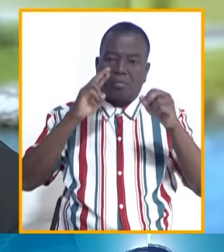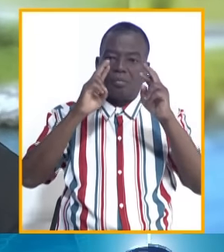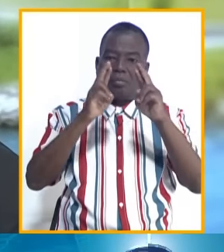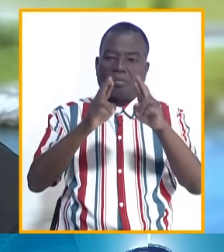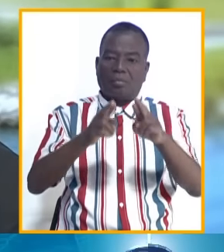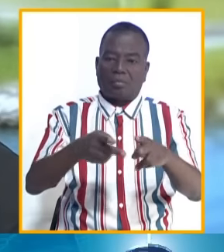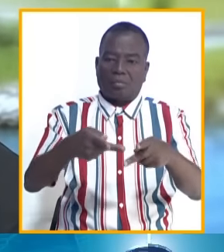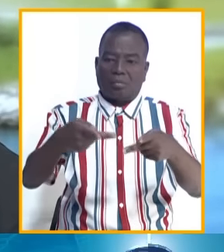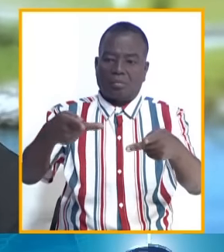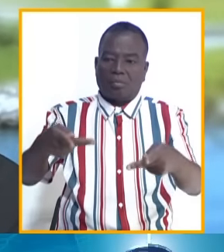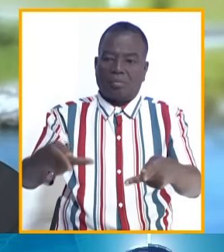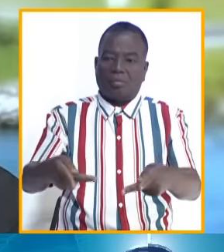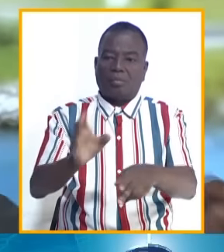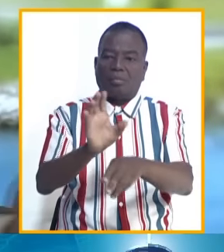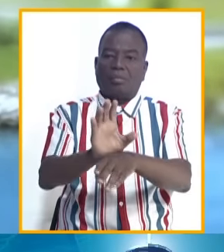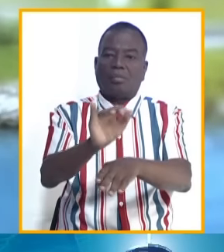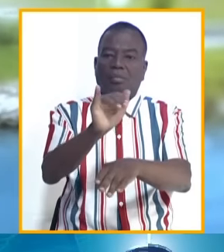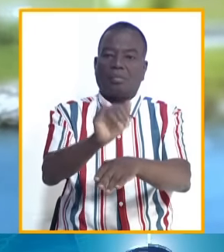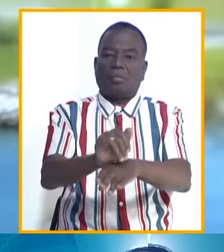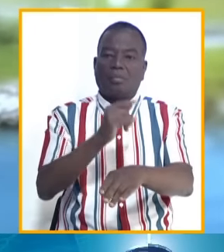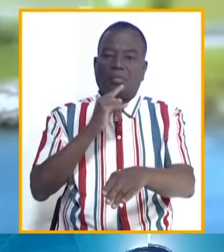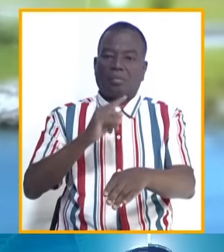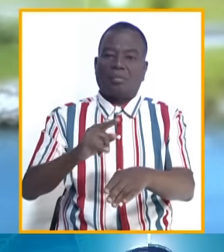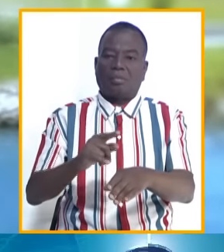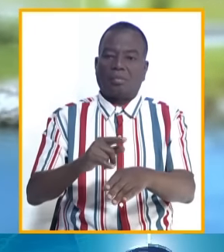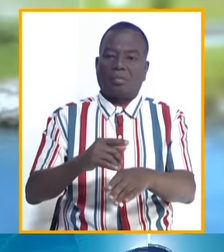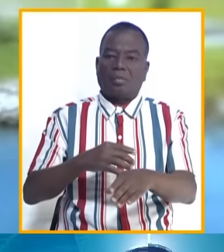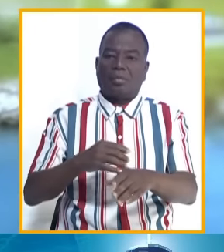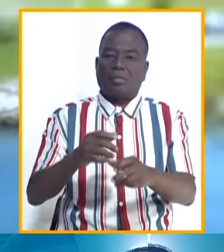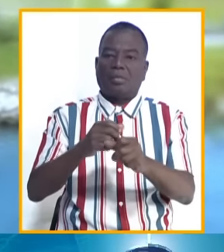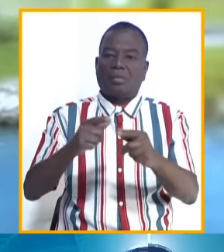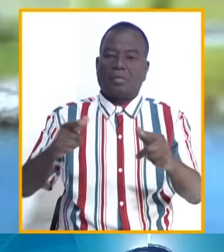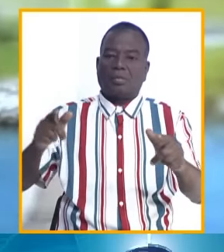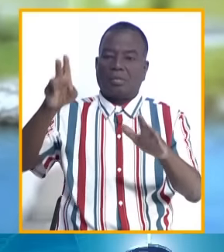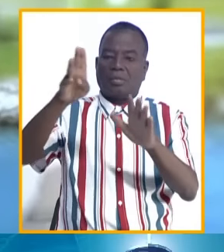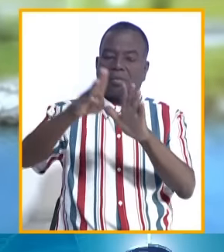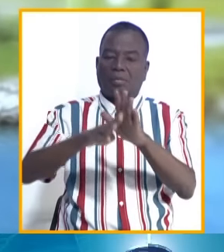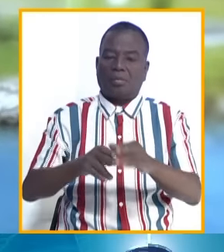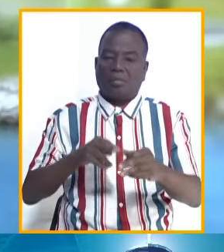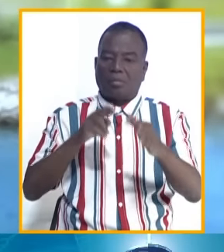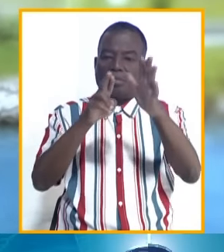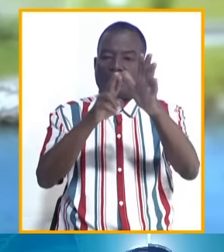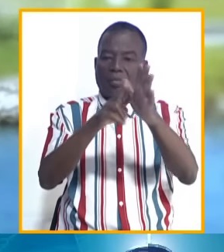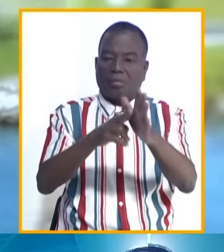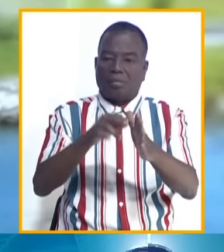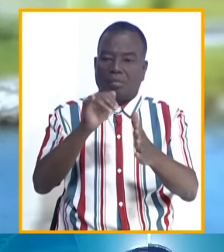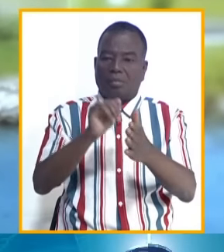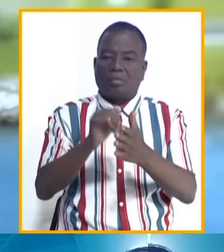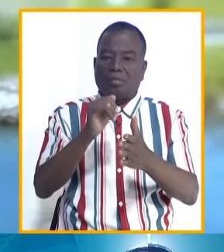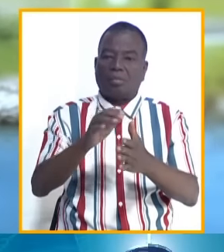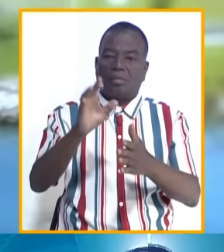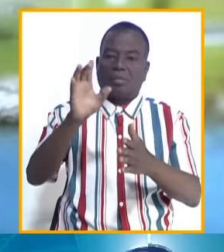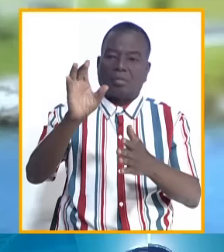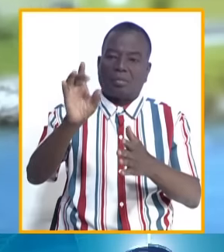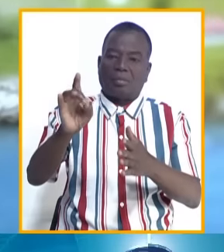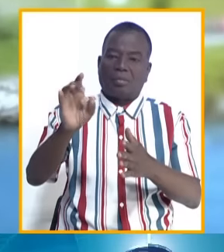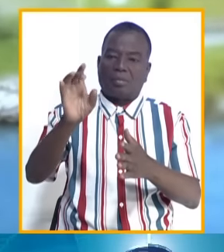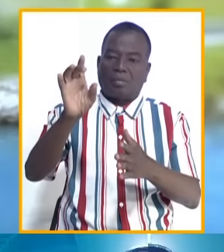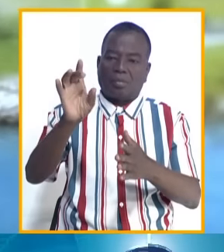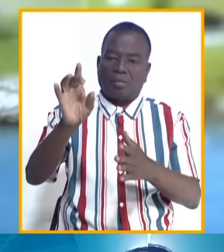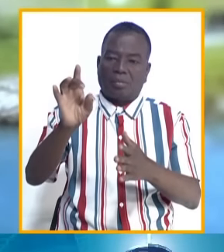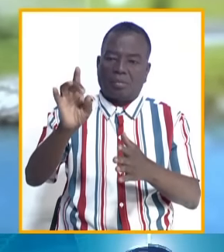répondent présents. La Côte d'Ivoire y est fortement représentée. L'OIF est aujourd'hui forte de 88 membres qui